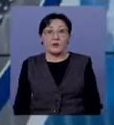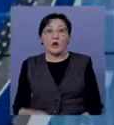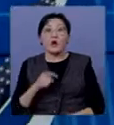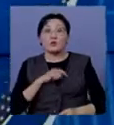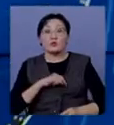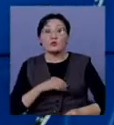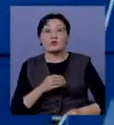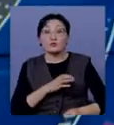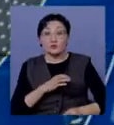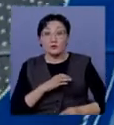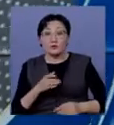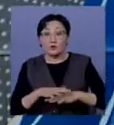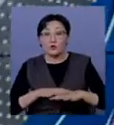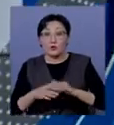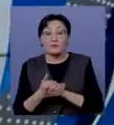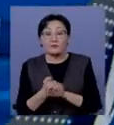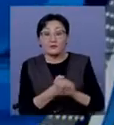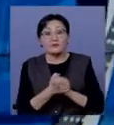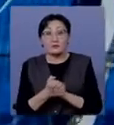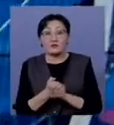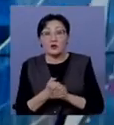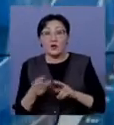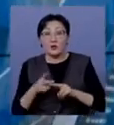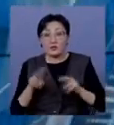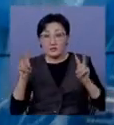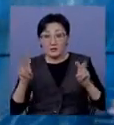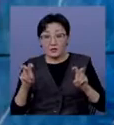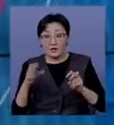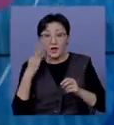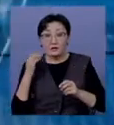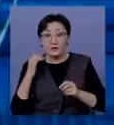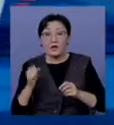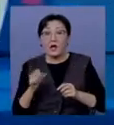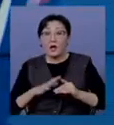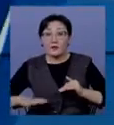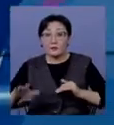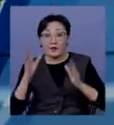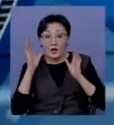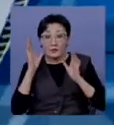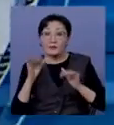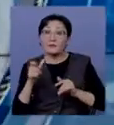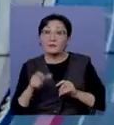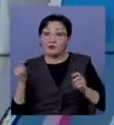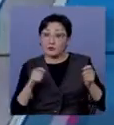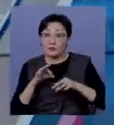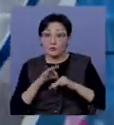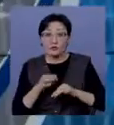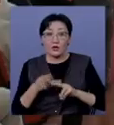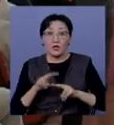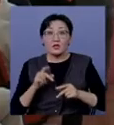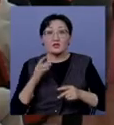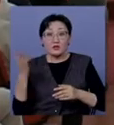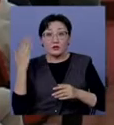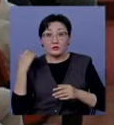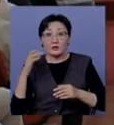Рухани құндылықтар – қоғам бірлігінің негізі. Осындай тақырыпта Алматыда аймақтық имамдар форумы өтті. Онда жақында